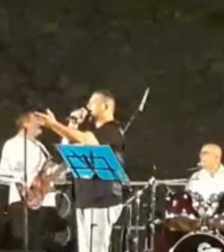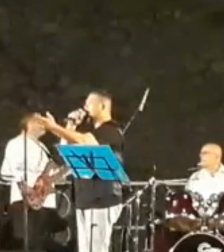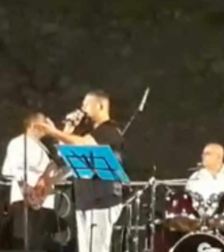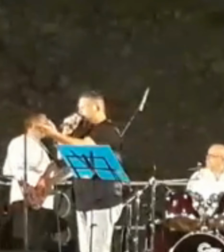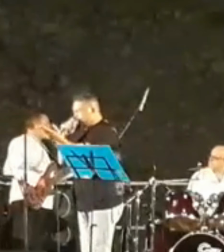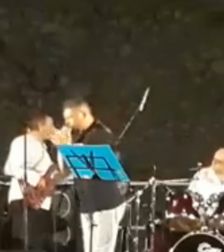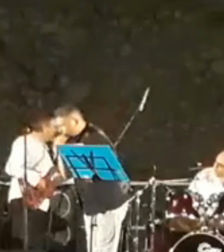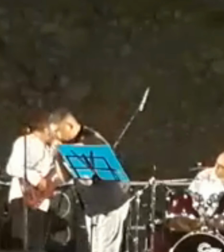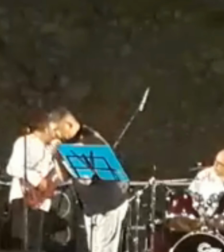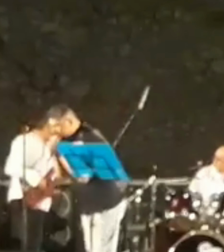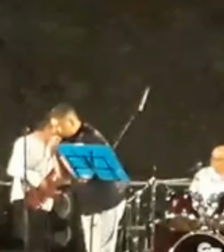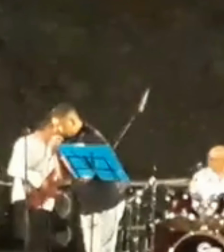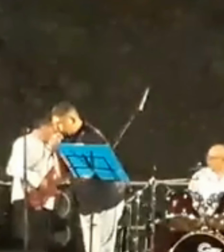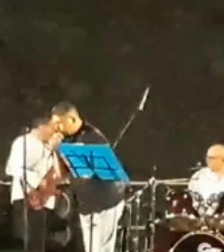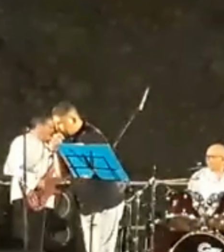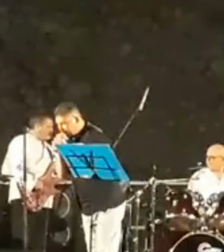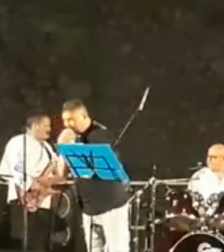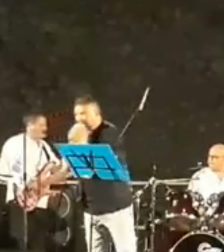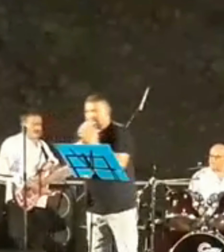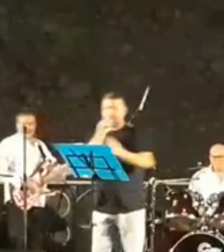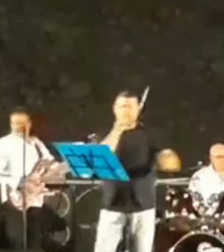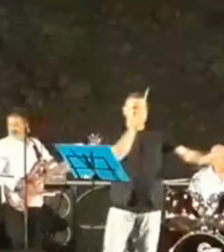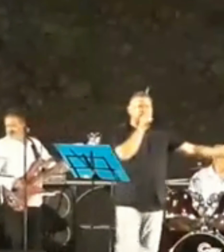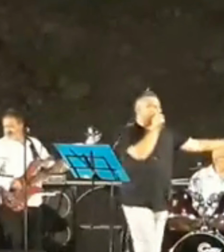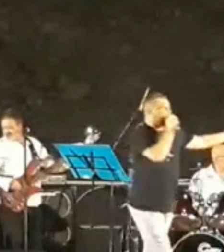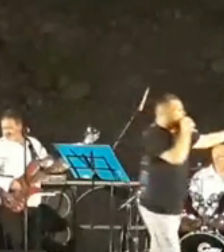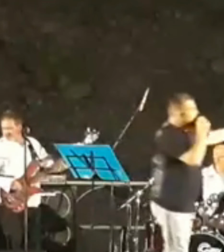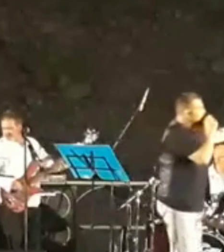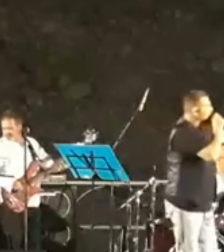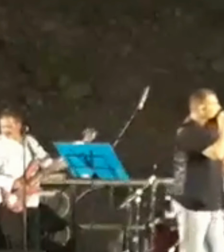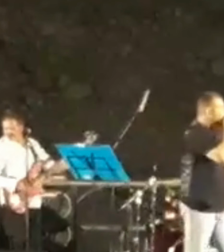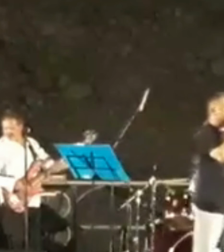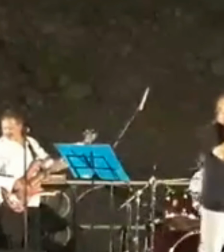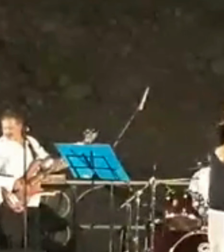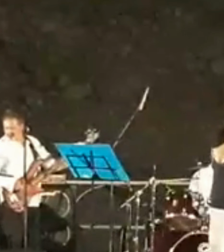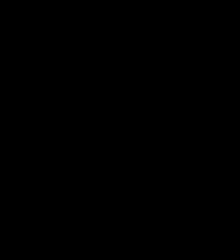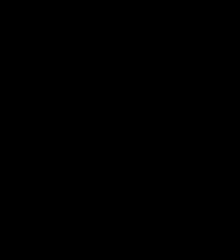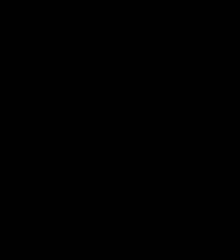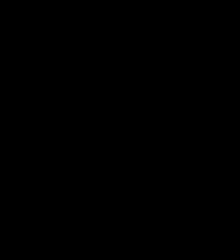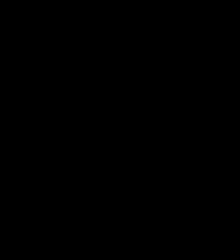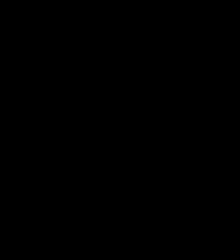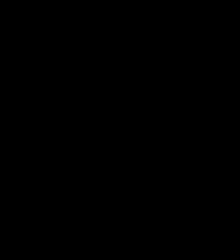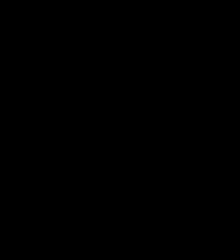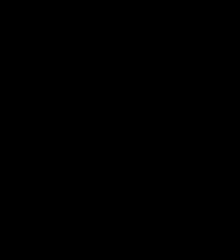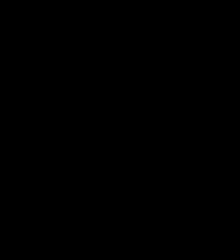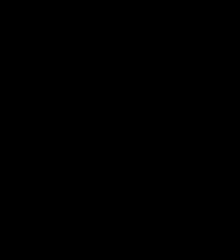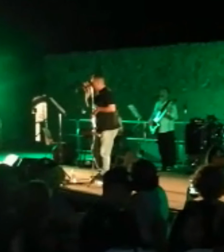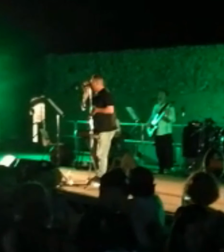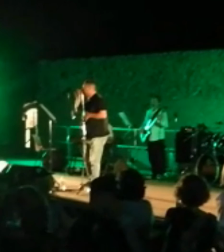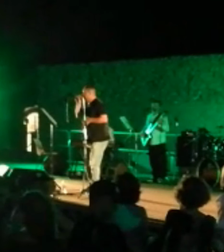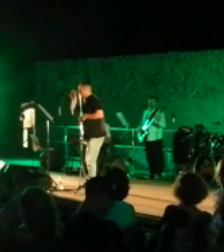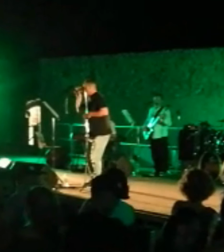anche stasera è qui con noi, grazie di cuore. Grazie a Laura Miola. Se mi alzi un poco poco